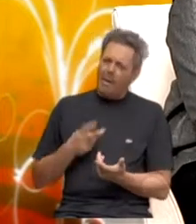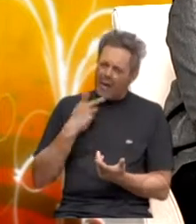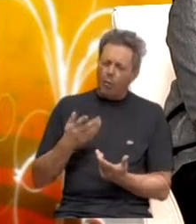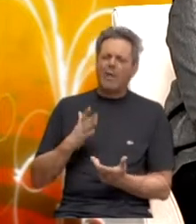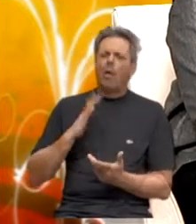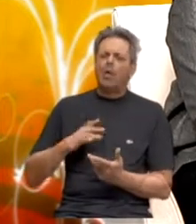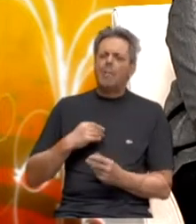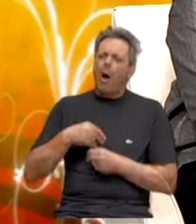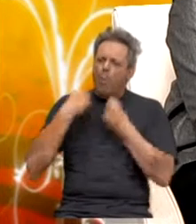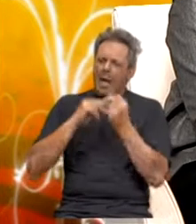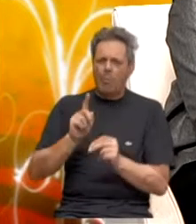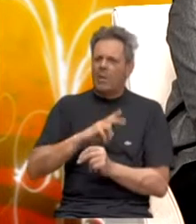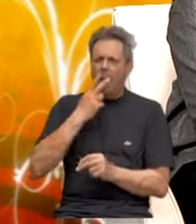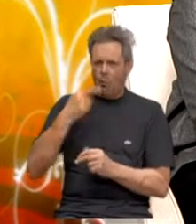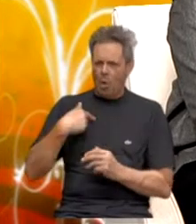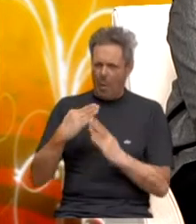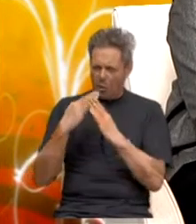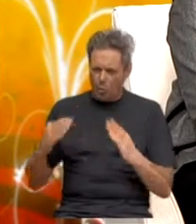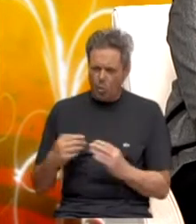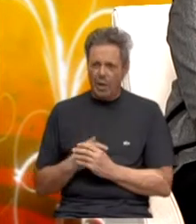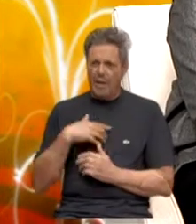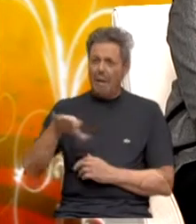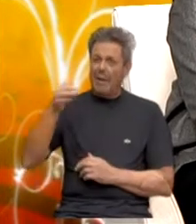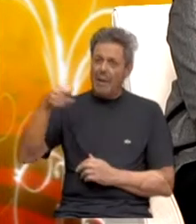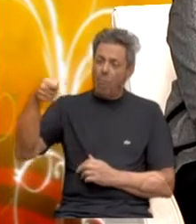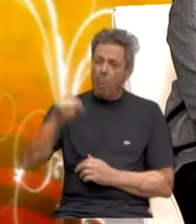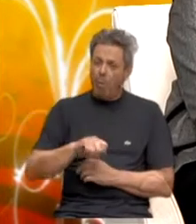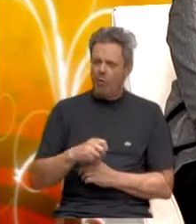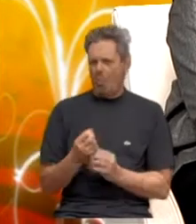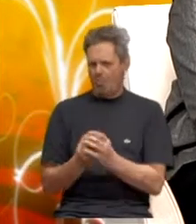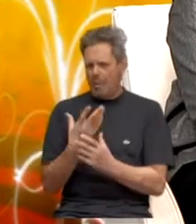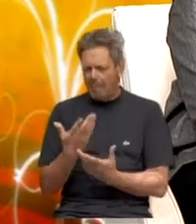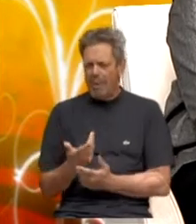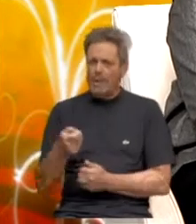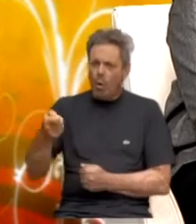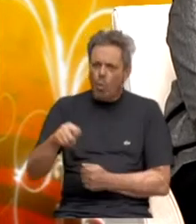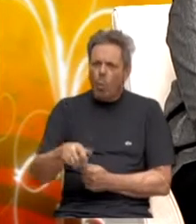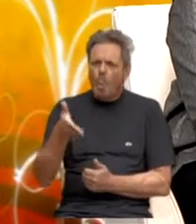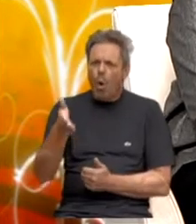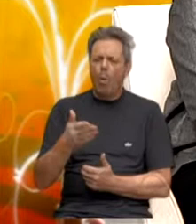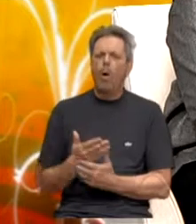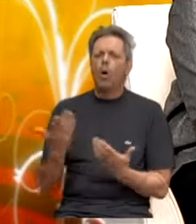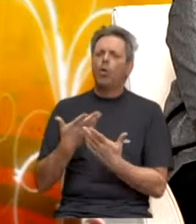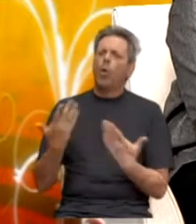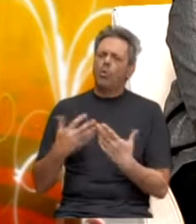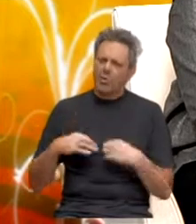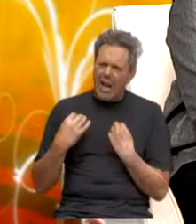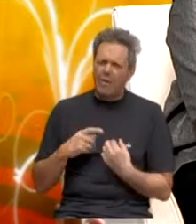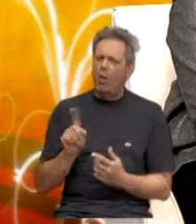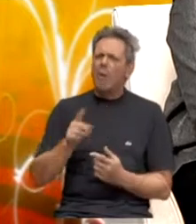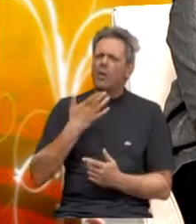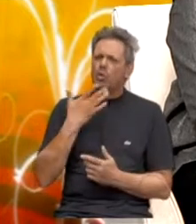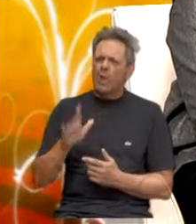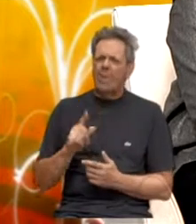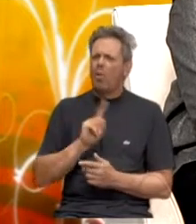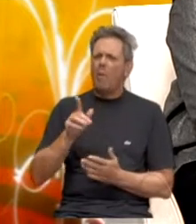jer je to štetno za zdravlje i da biranjem i kupovinom namirnica biramo one namirnice koje su zdrave, koje nisu štetne, koje